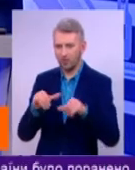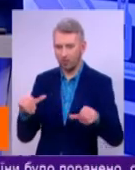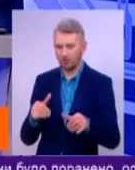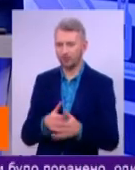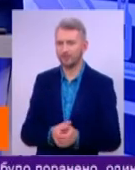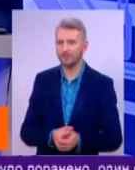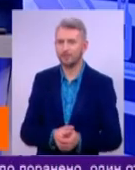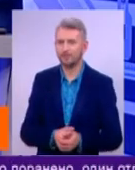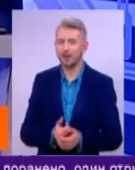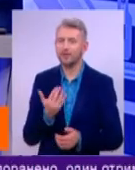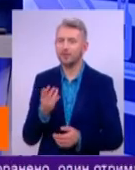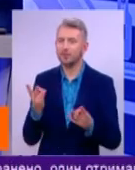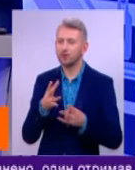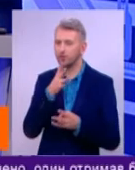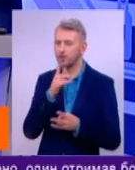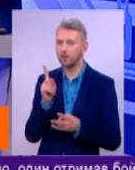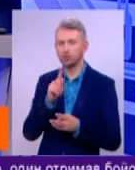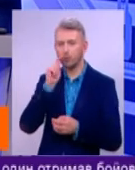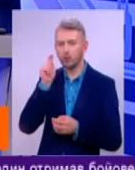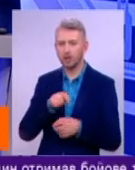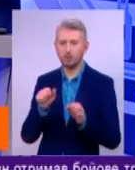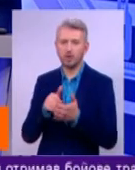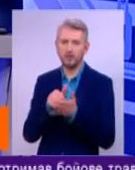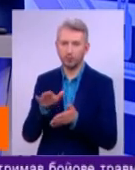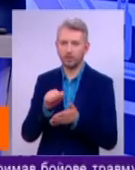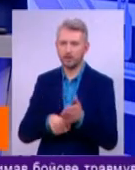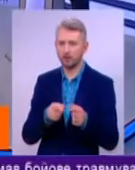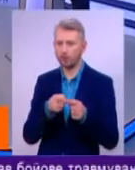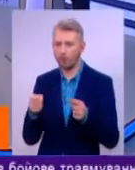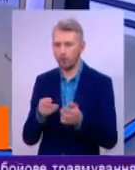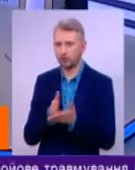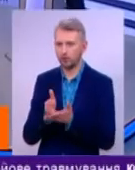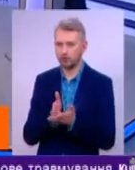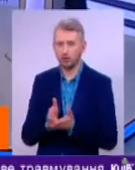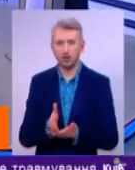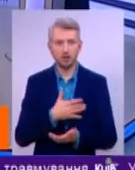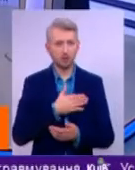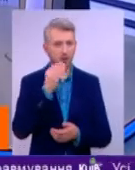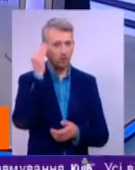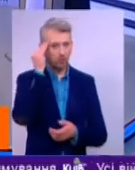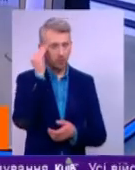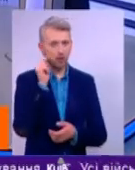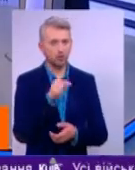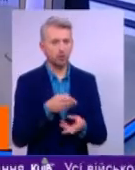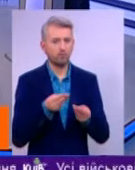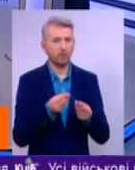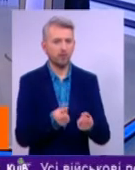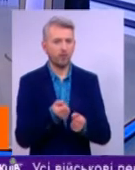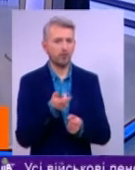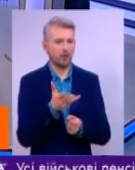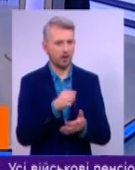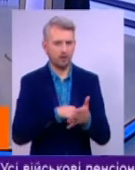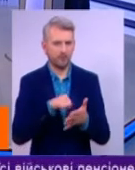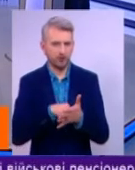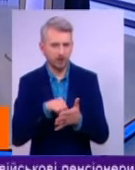краще сказати так. Скільки потрібно часу для того, щоб Україна могла відмовитися від строкової служби? На мій погляд, тут впливає декілька